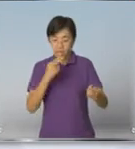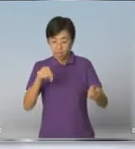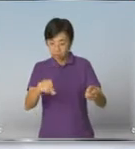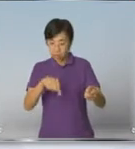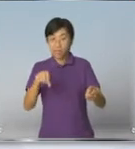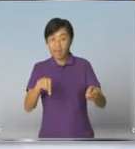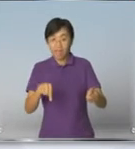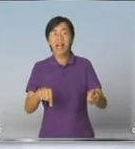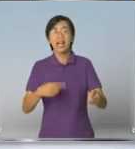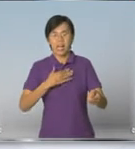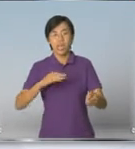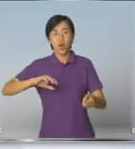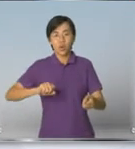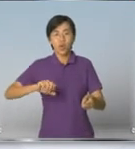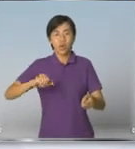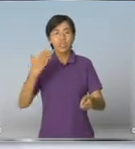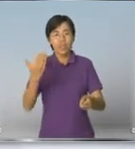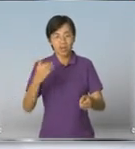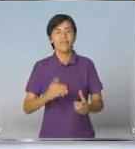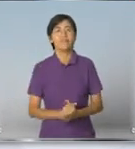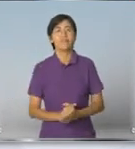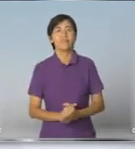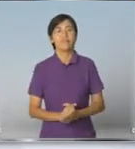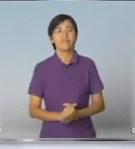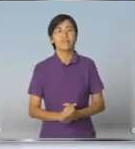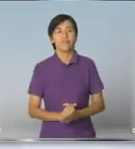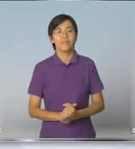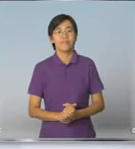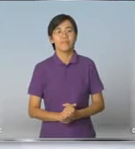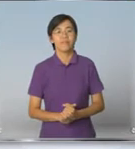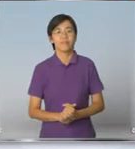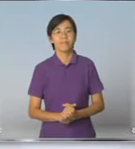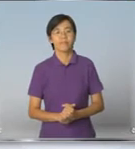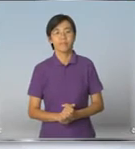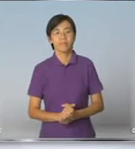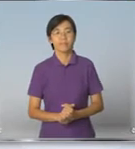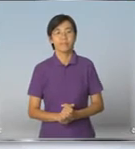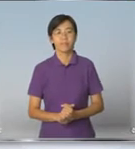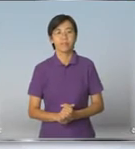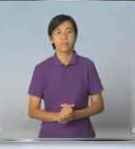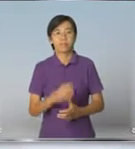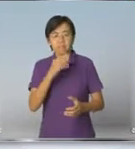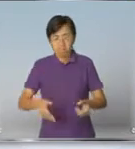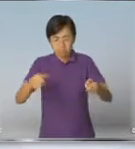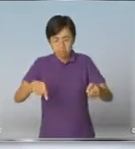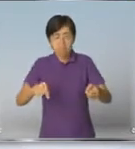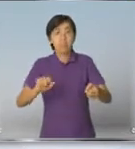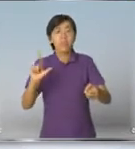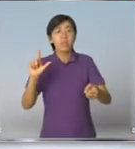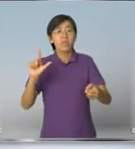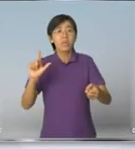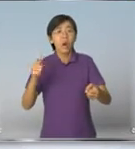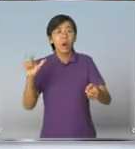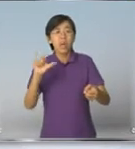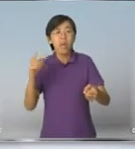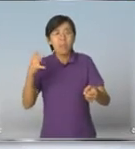เริ่มร่อนประมาณนี้นะคะเดี๋ยวอาจารย์จะเอามานวดต่อในอ่างผสม ครับ ค่ะ เอ๊ะอาจารย์ครับผมถ้าเกิดว่าคุณแม่บ้านไม่มีกระทะทองเหลืองเนี่